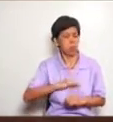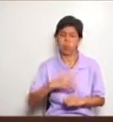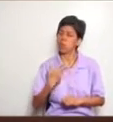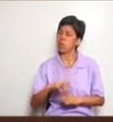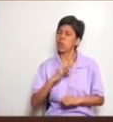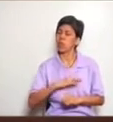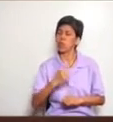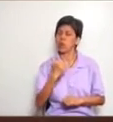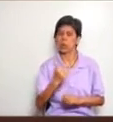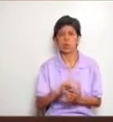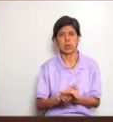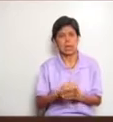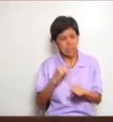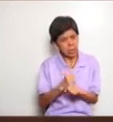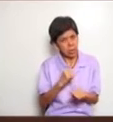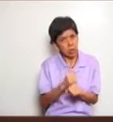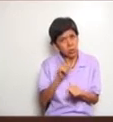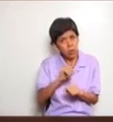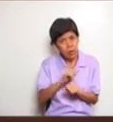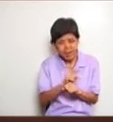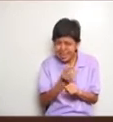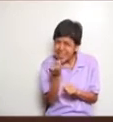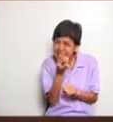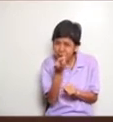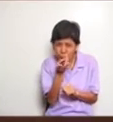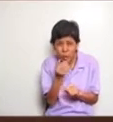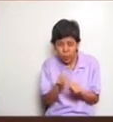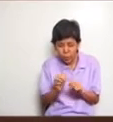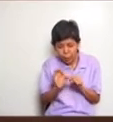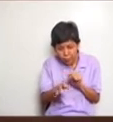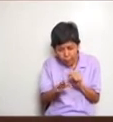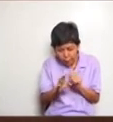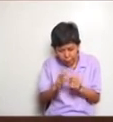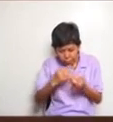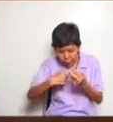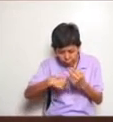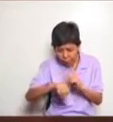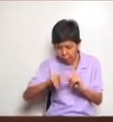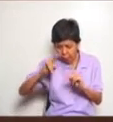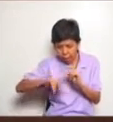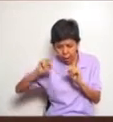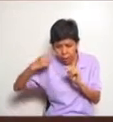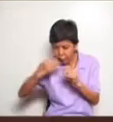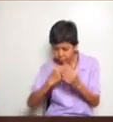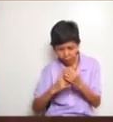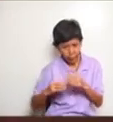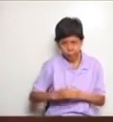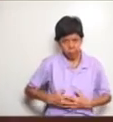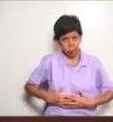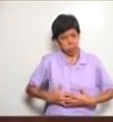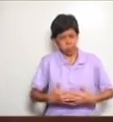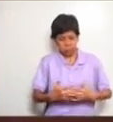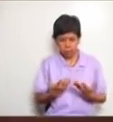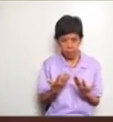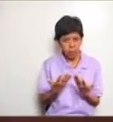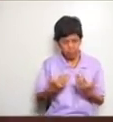สุดๆเลยของการเกิดจาก เซลลเดียวที่เป็มนุษย์ได้เอาไปรวาทั้งหมด jagsyne ก